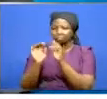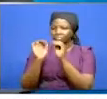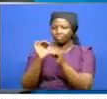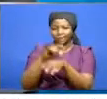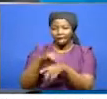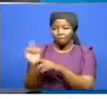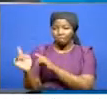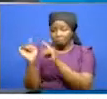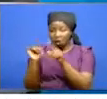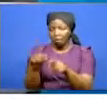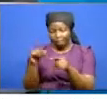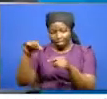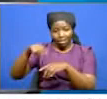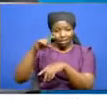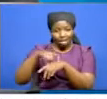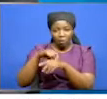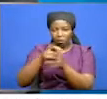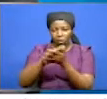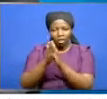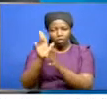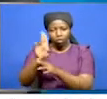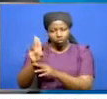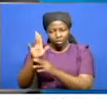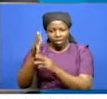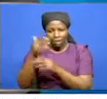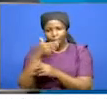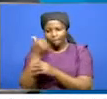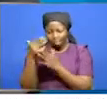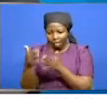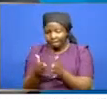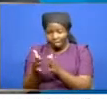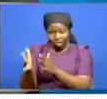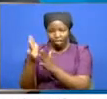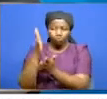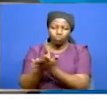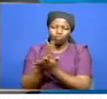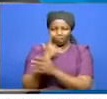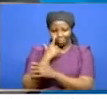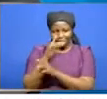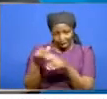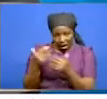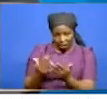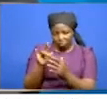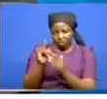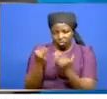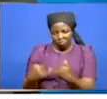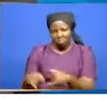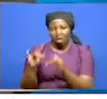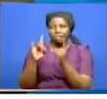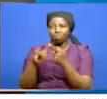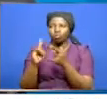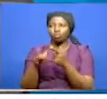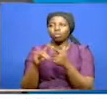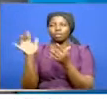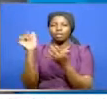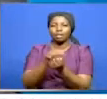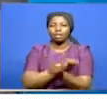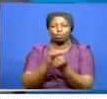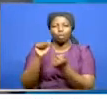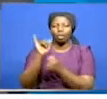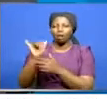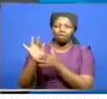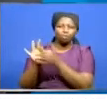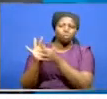ukijitokeza kwa saizi bila kutumia mikakati mzuri, ni inaonekana ni kama unajaribu kuharibu ule